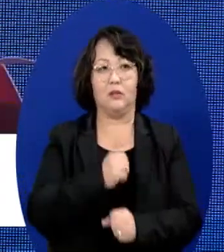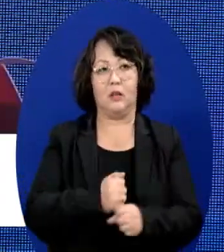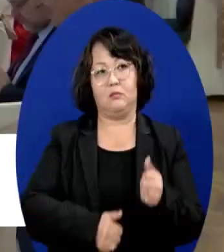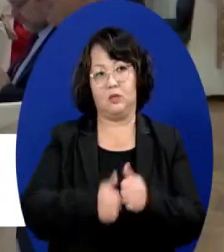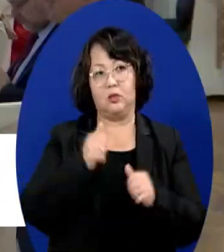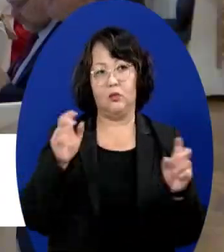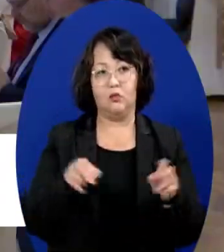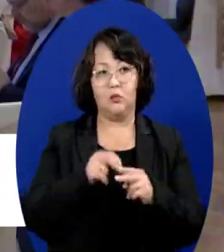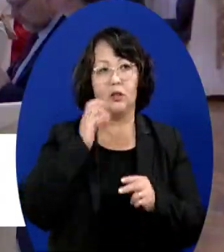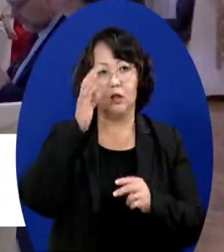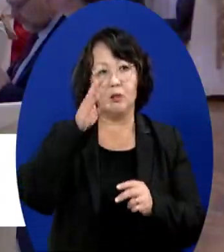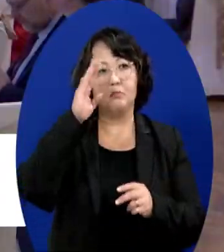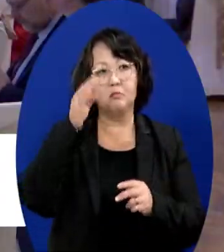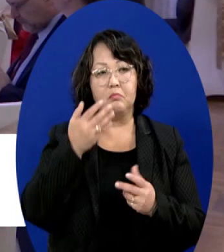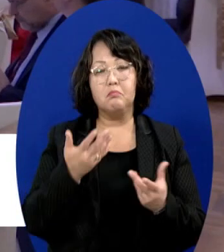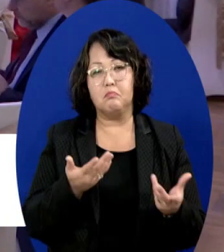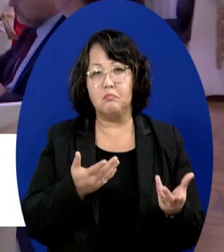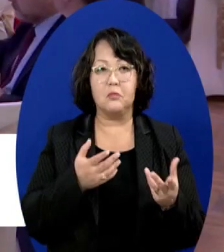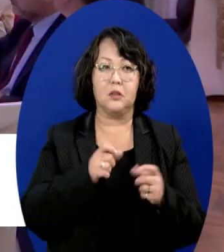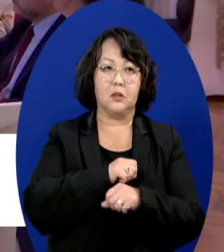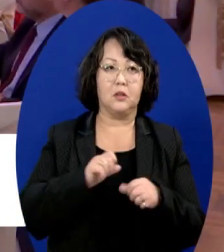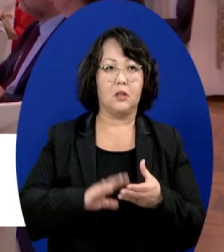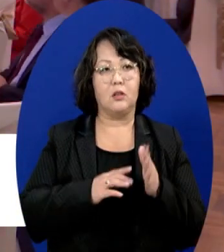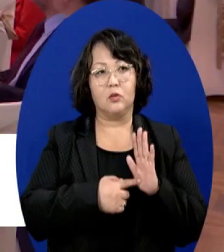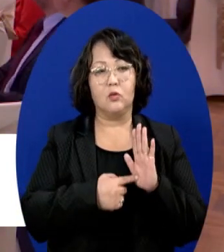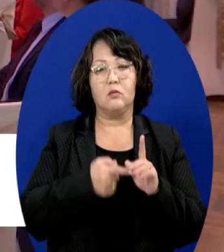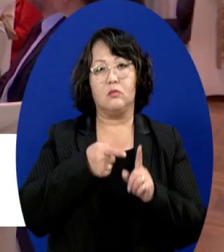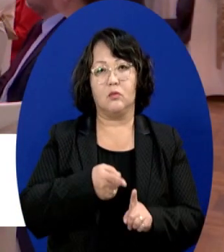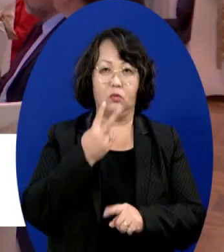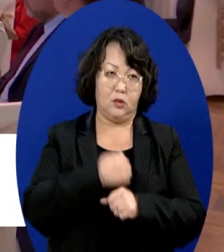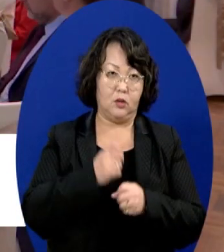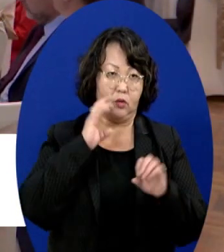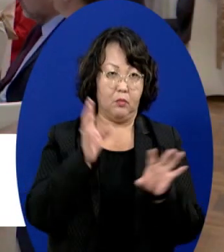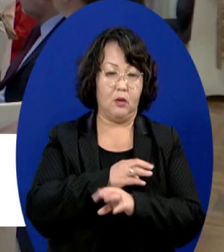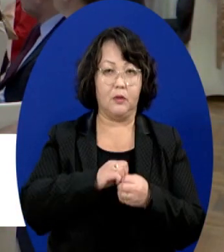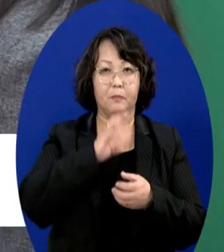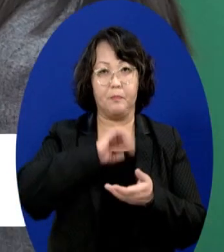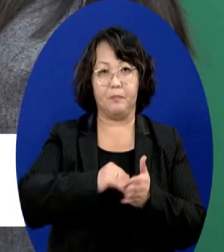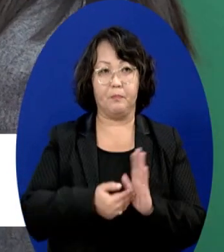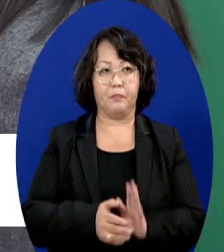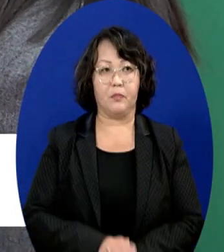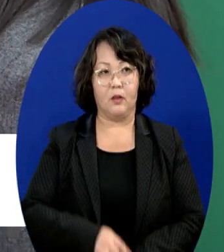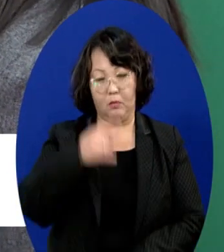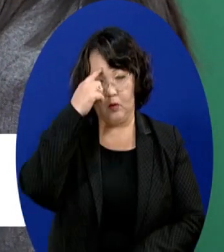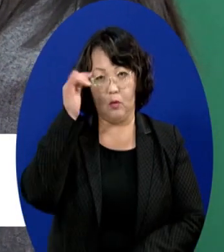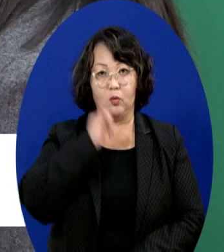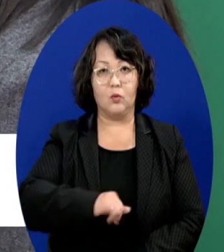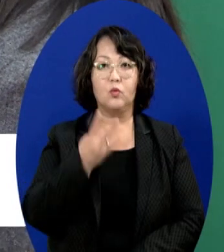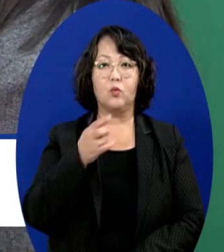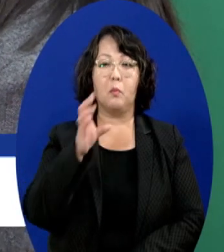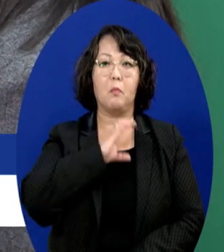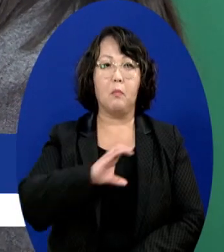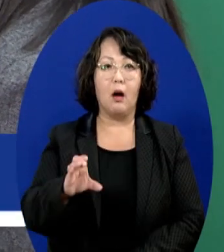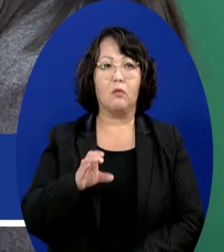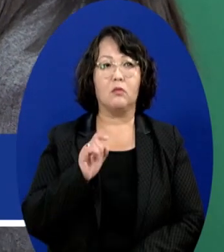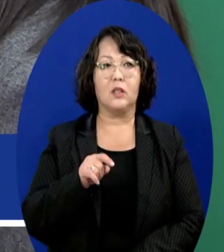дүгнэх хэтийн төлөвийг тодорхойлох олон нийтэд сурчлахад чиглэсэн ажлыг зохион байгуулахаар төлөвлөжээ. Монгол улс бол нэгдсэн үндэсний байгууллагын